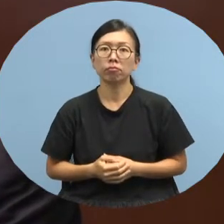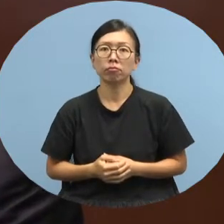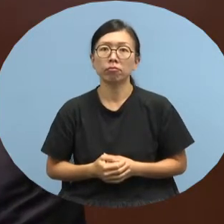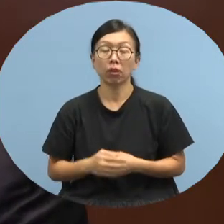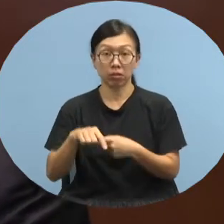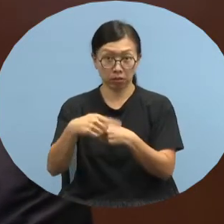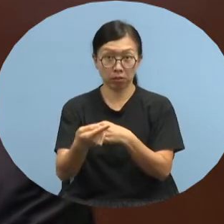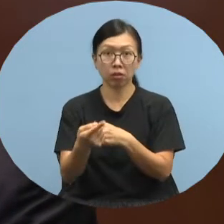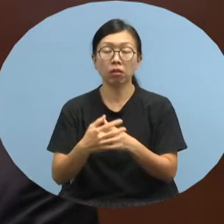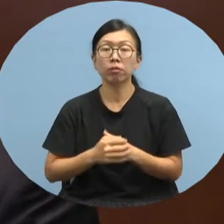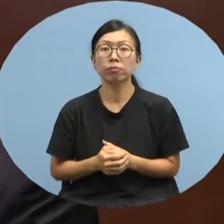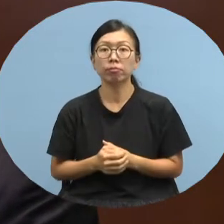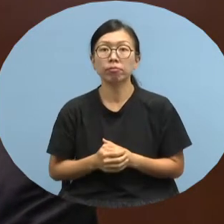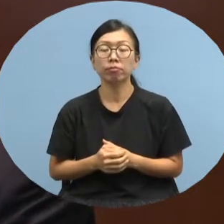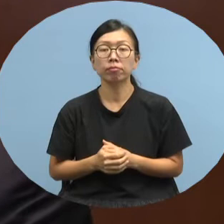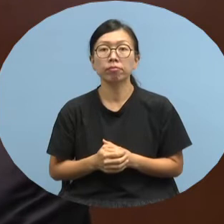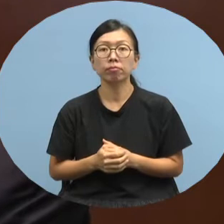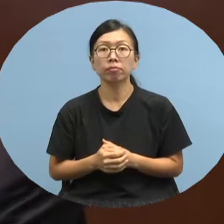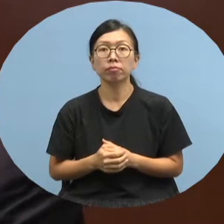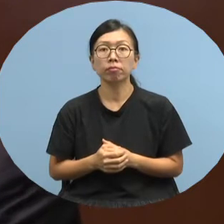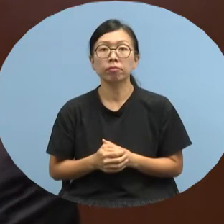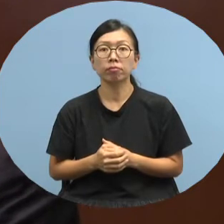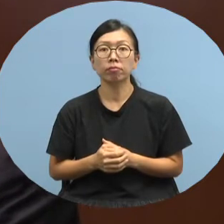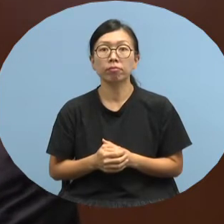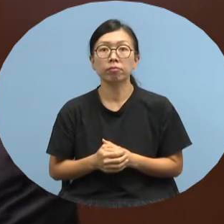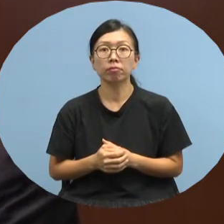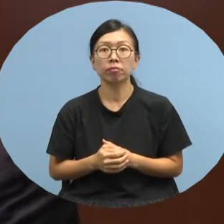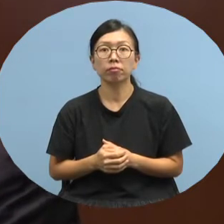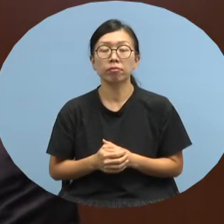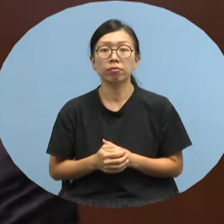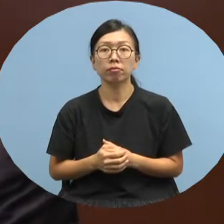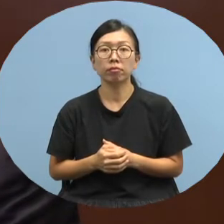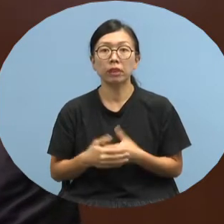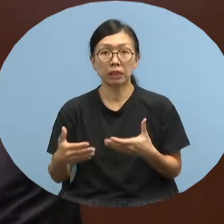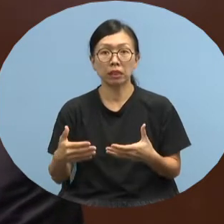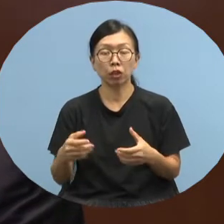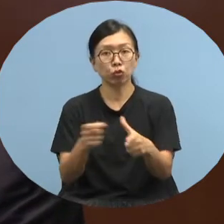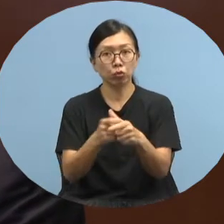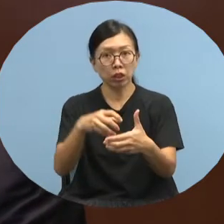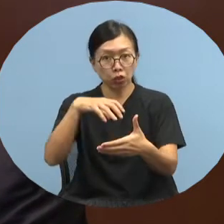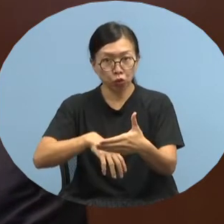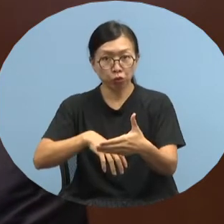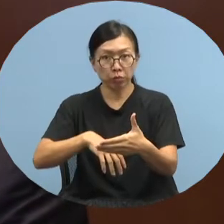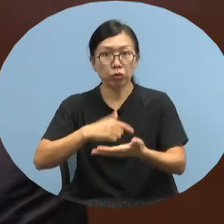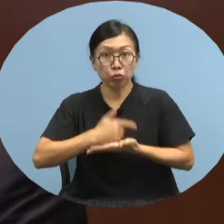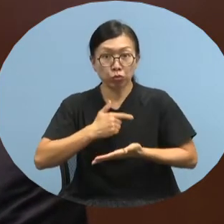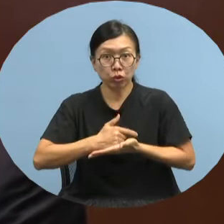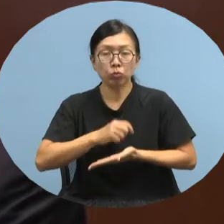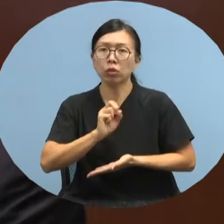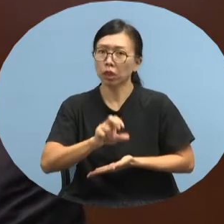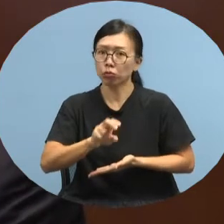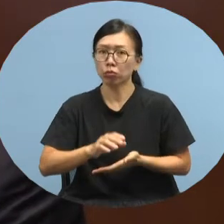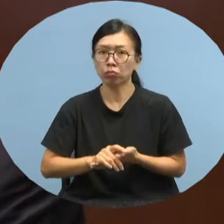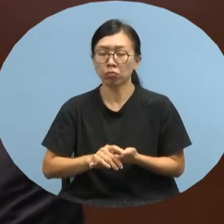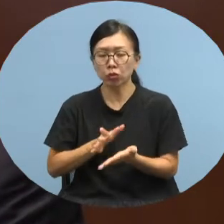除此之外，亦都要是維持這個是核心的團隊和